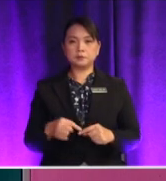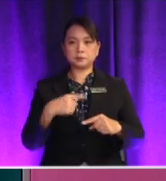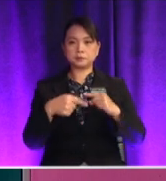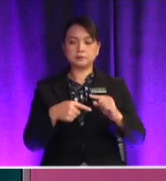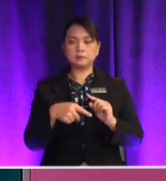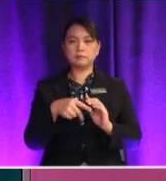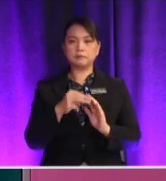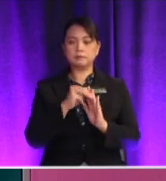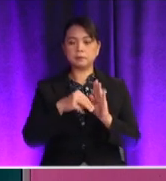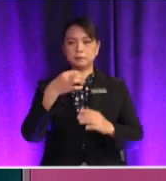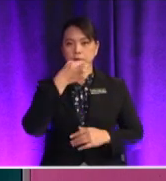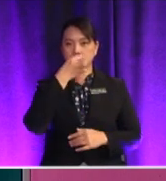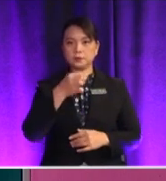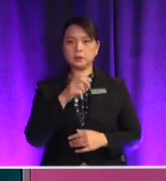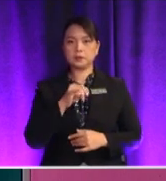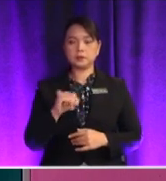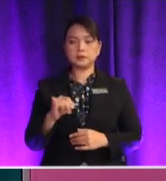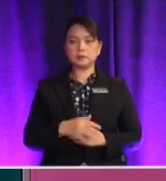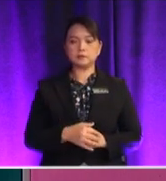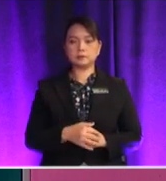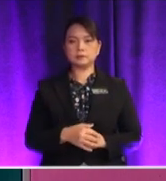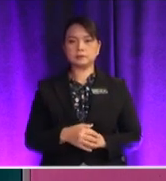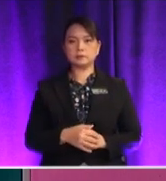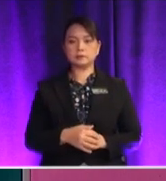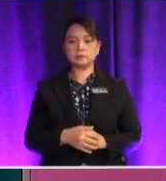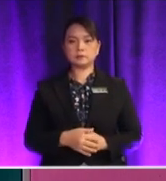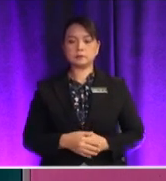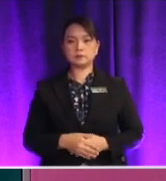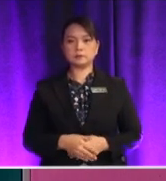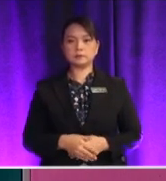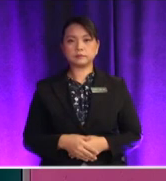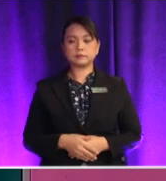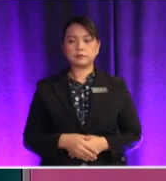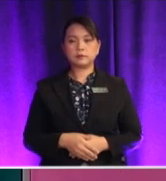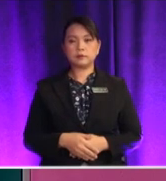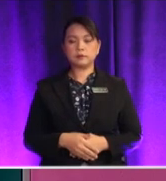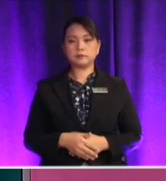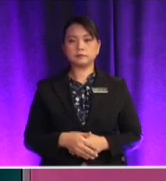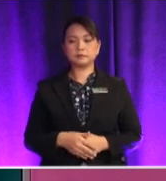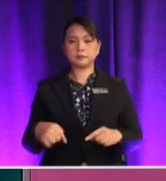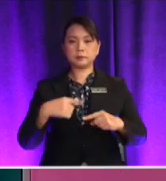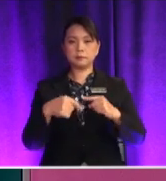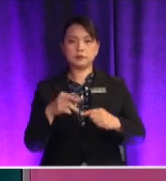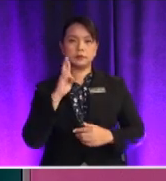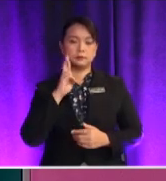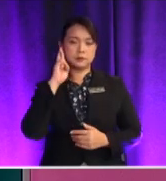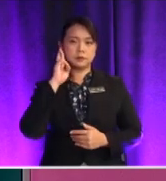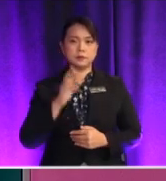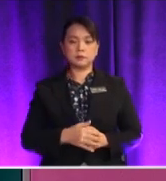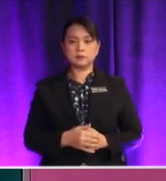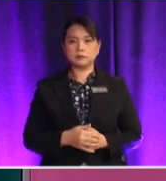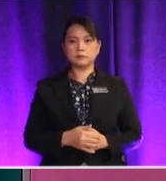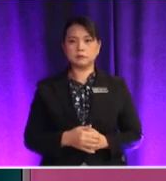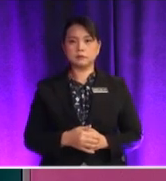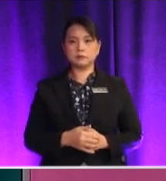ini, dia menyebabkan hedonisme berlaku. Hedonisme ni apa? Ialah apabila remaja ini terlalu